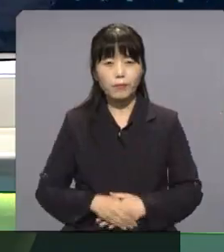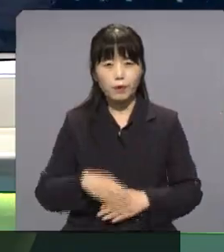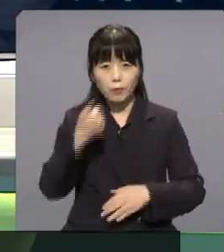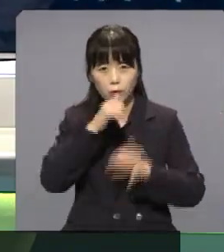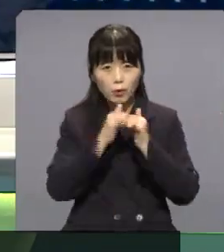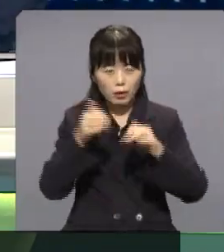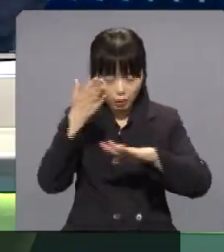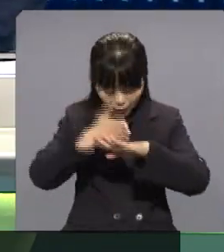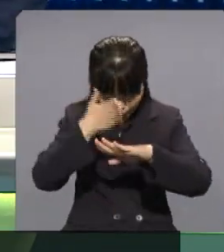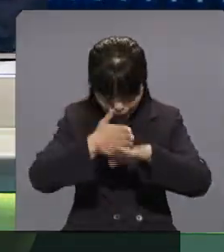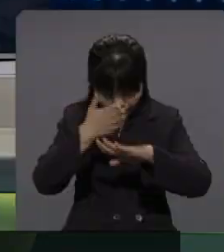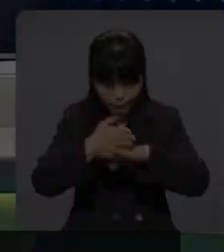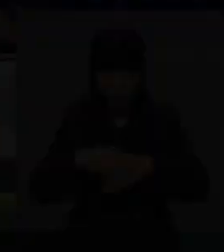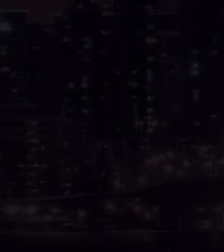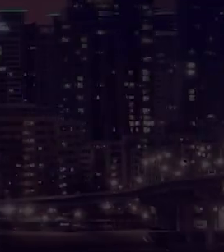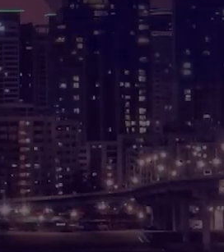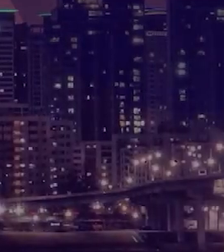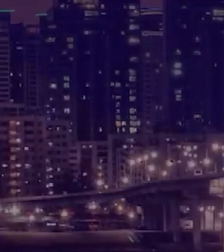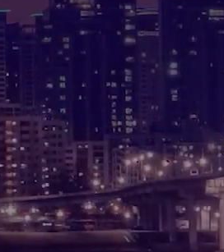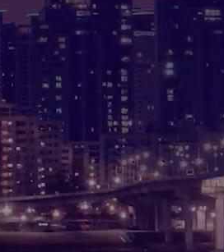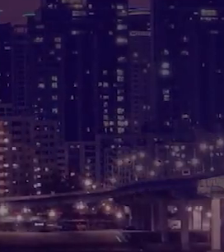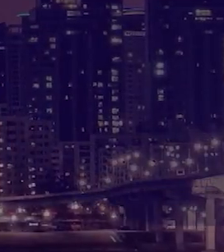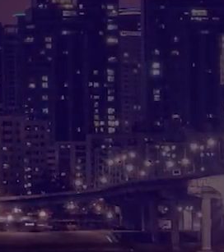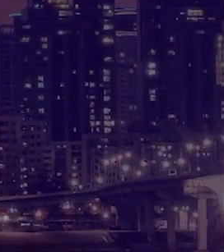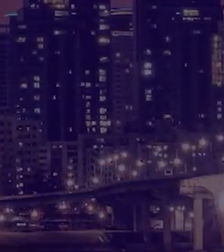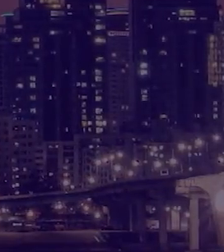같습니다 예고 순대 아